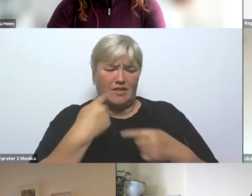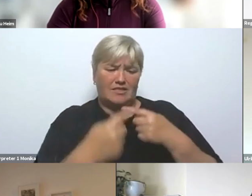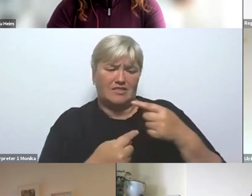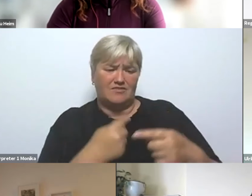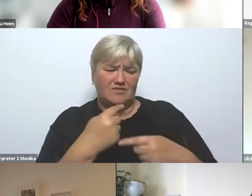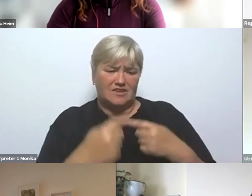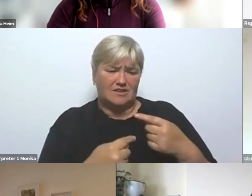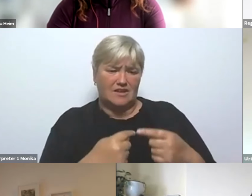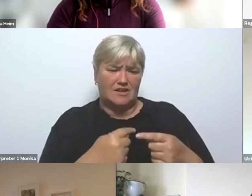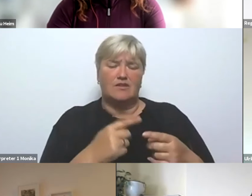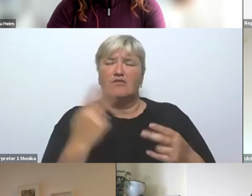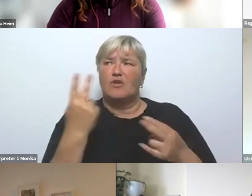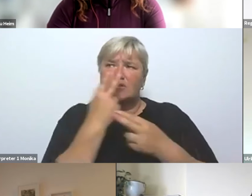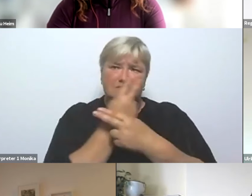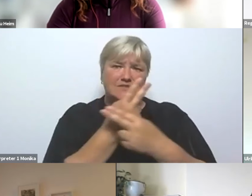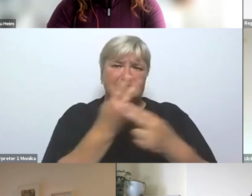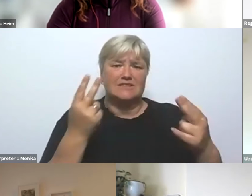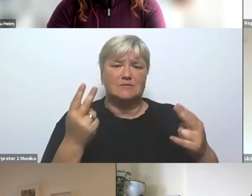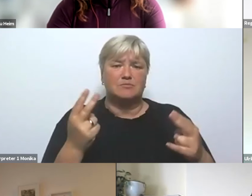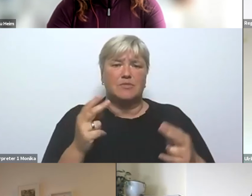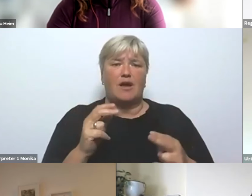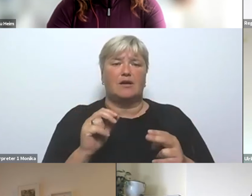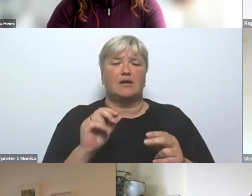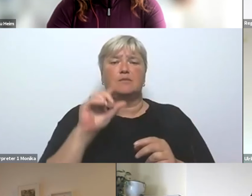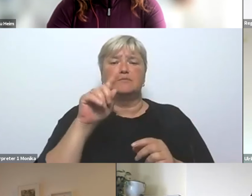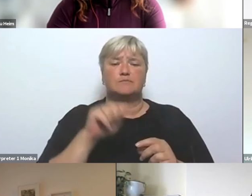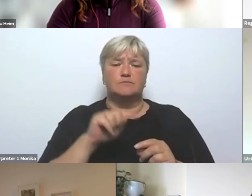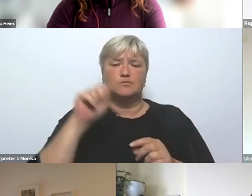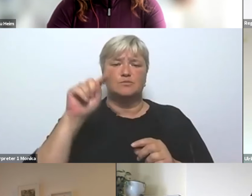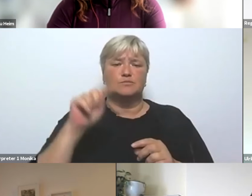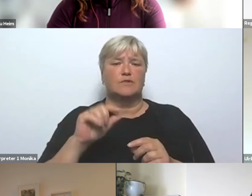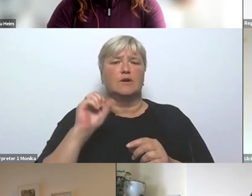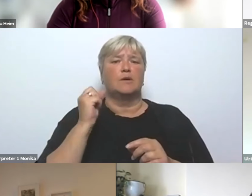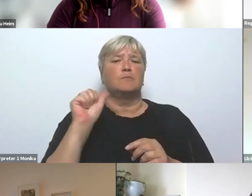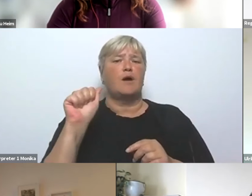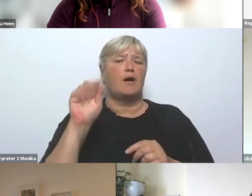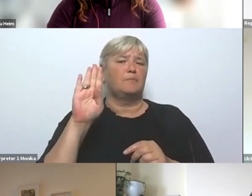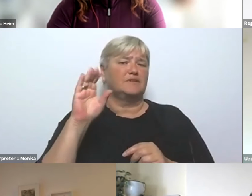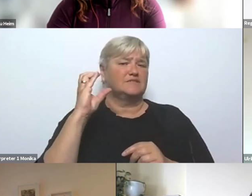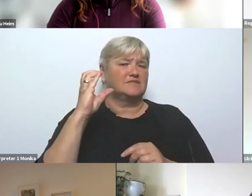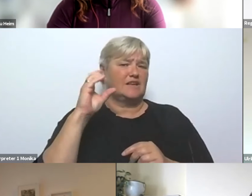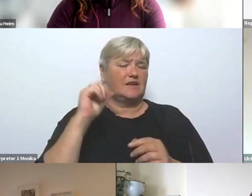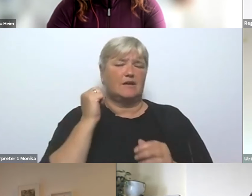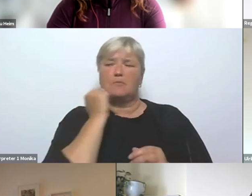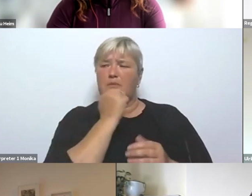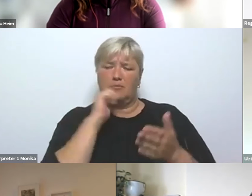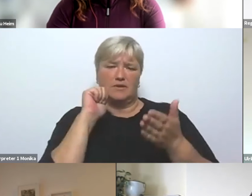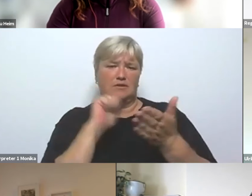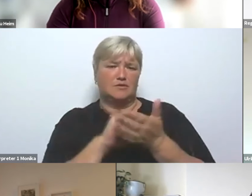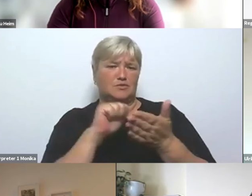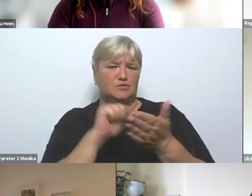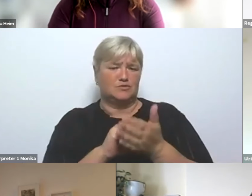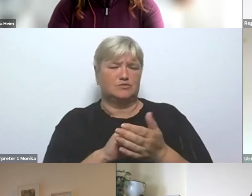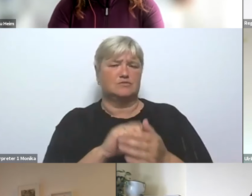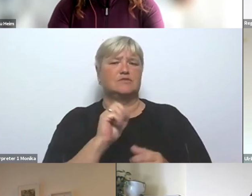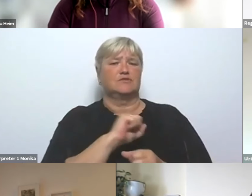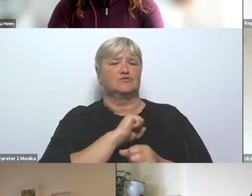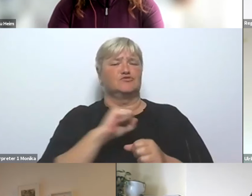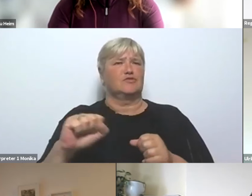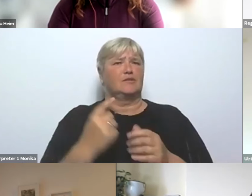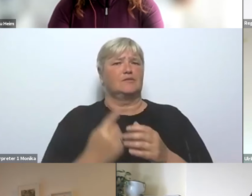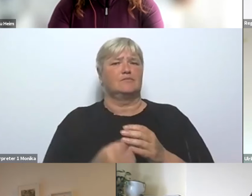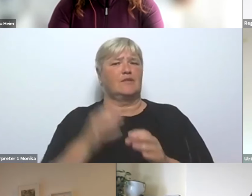man sichtbare Buchstaben auf ein Blatt Papier drucken kann. Dass das relativ schnell dann zur Schreibmaschine wurde,